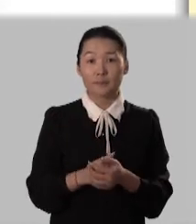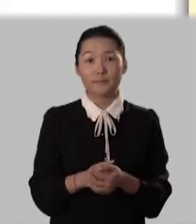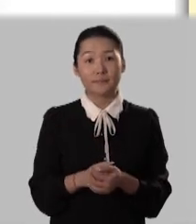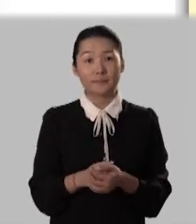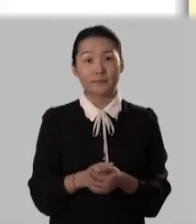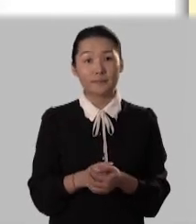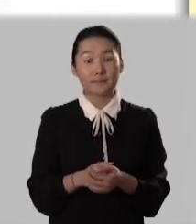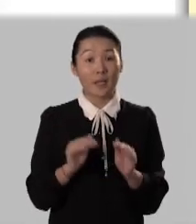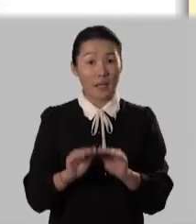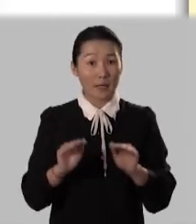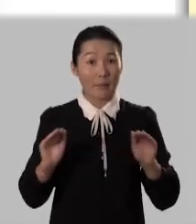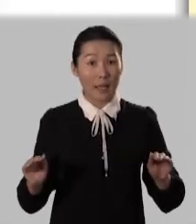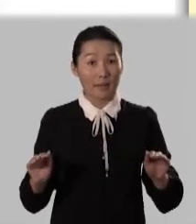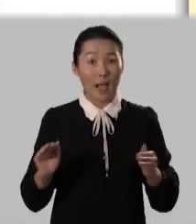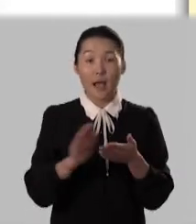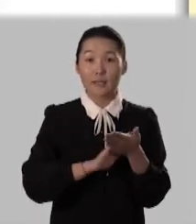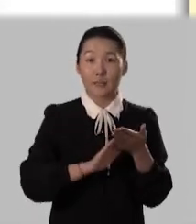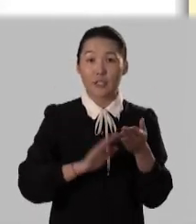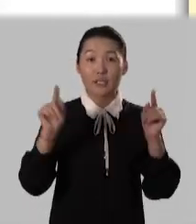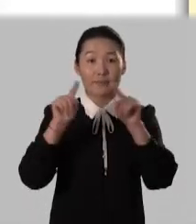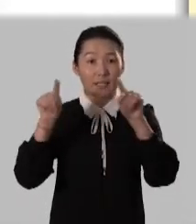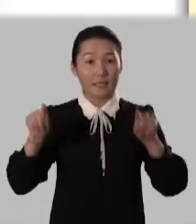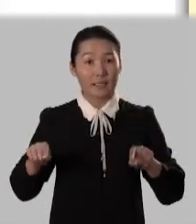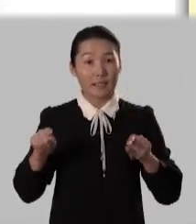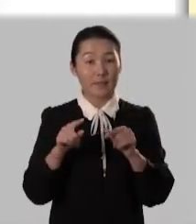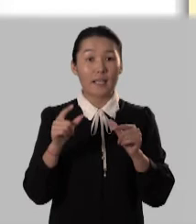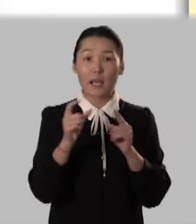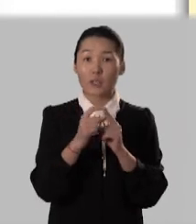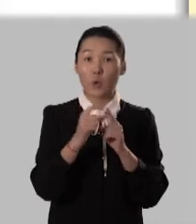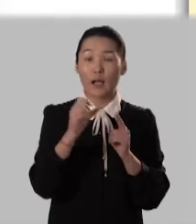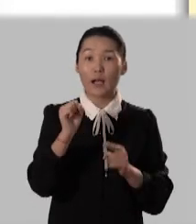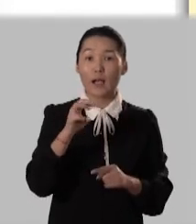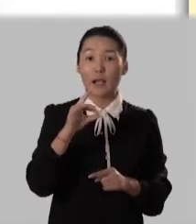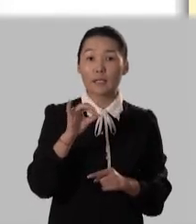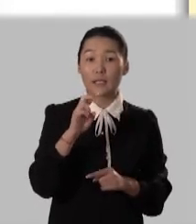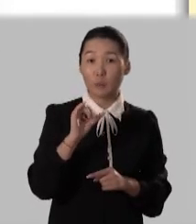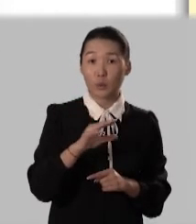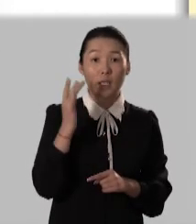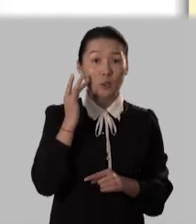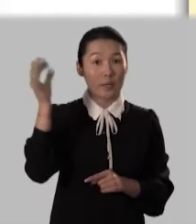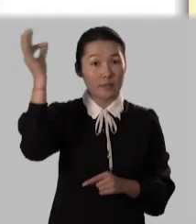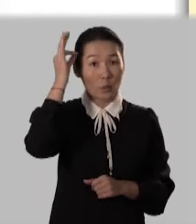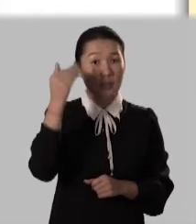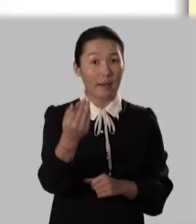ребята запишите в транскрипции слова атрибут которые вспомнили вы